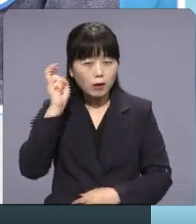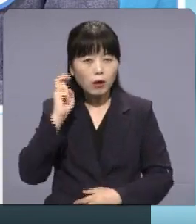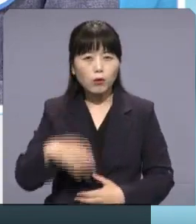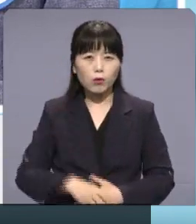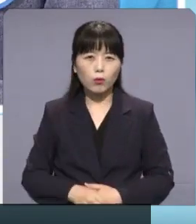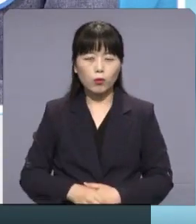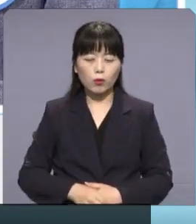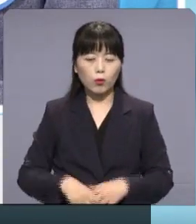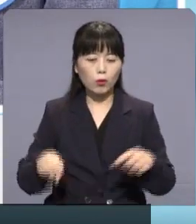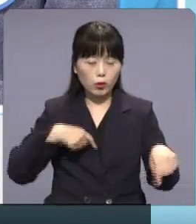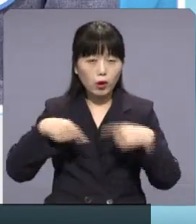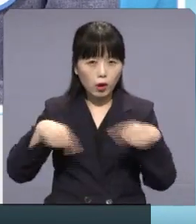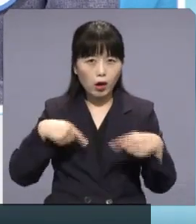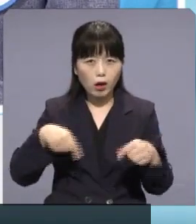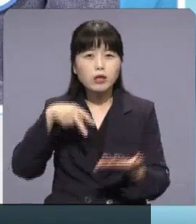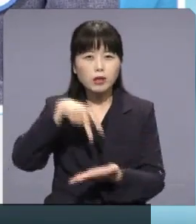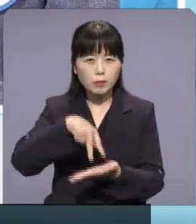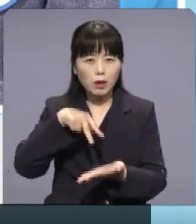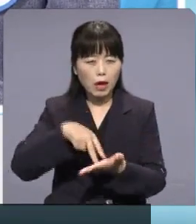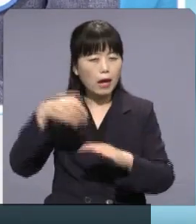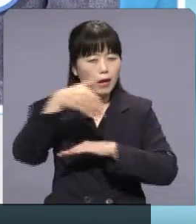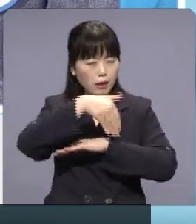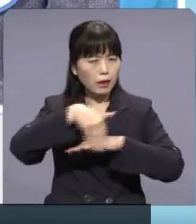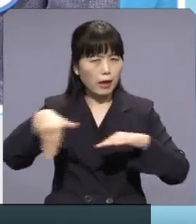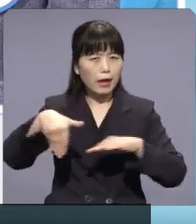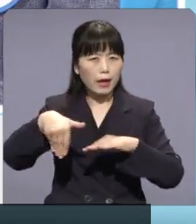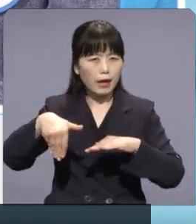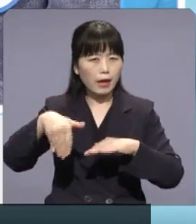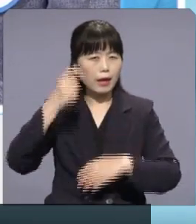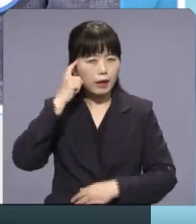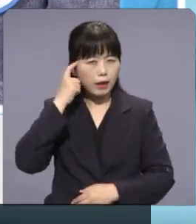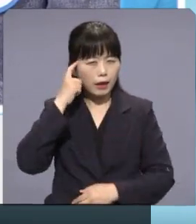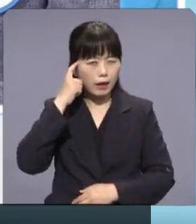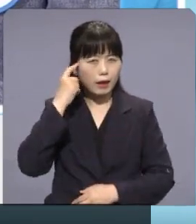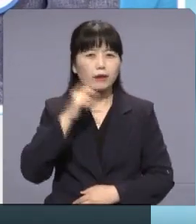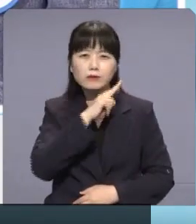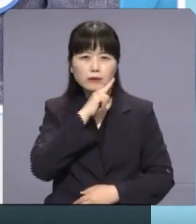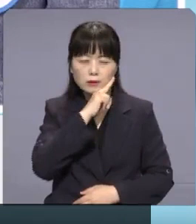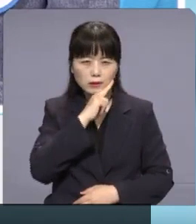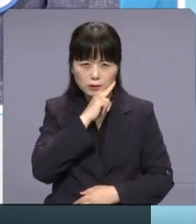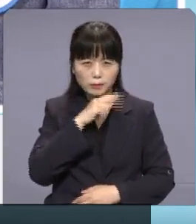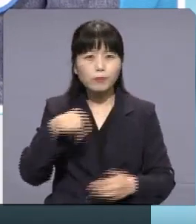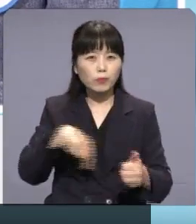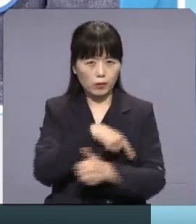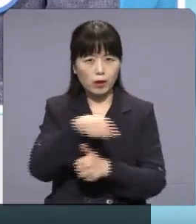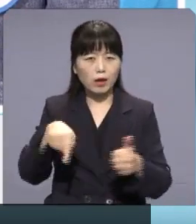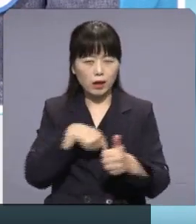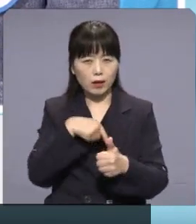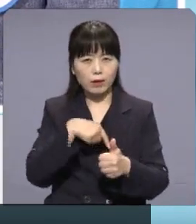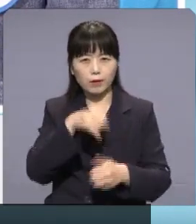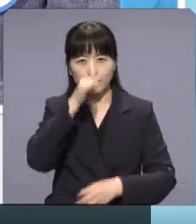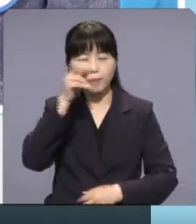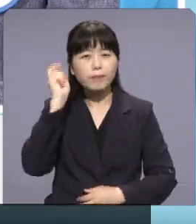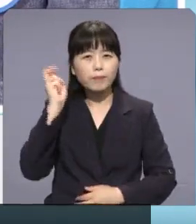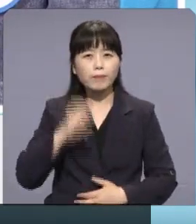좀 정권 차원에서 기획되지 않았느냐라고 좀 의심해 볼 수밖에 없는 정황적인 증거들이 있어요.